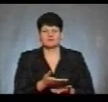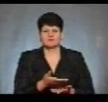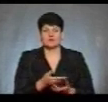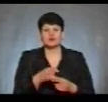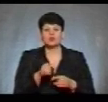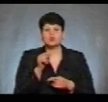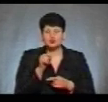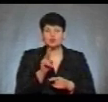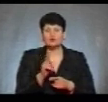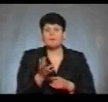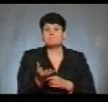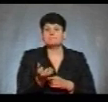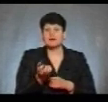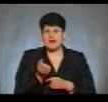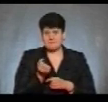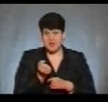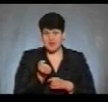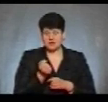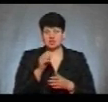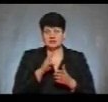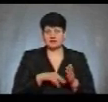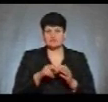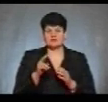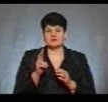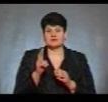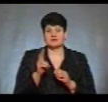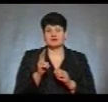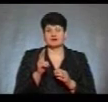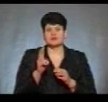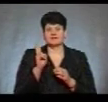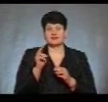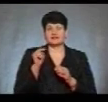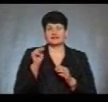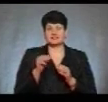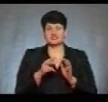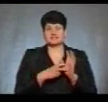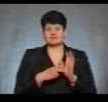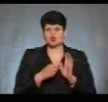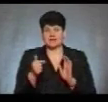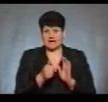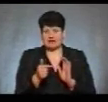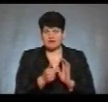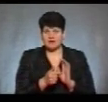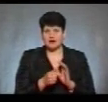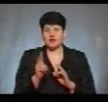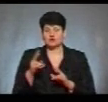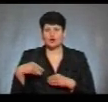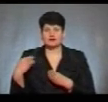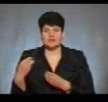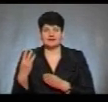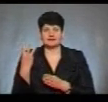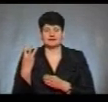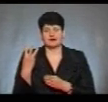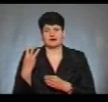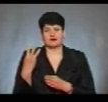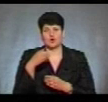тут той, хто приймає штраф від 1700 до 5100 гривень, той, хто дає позбавлення волі до 3 років. Тобто